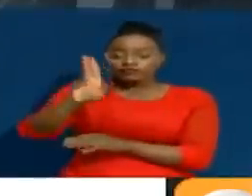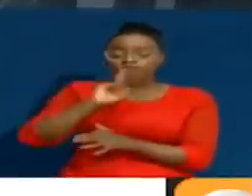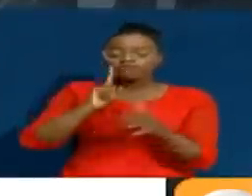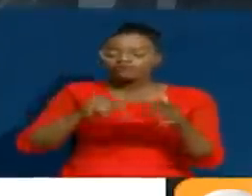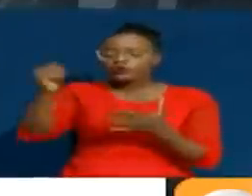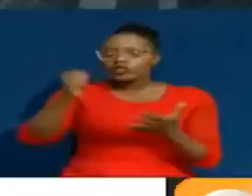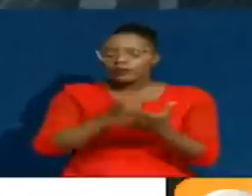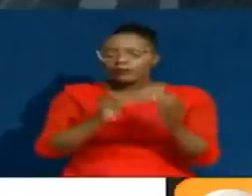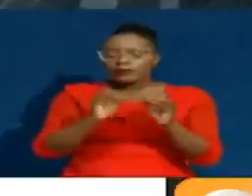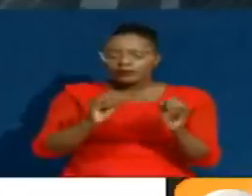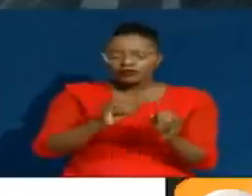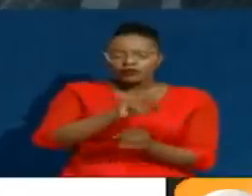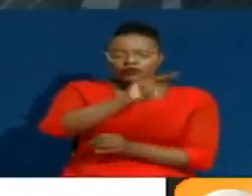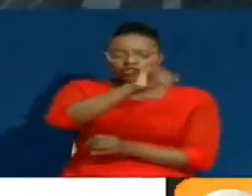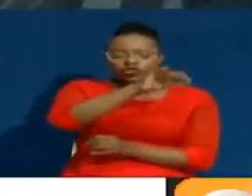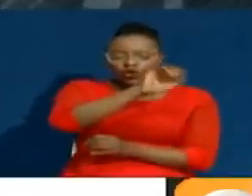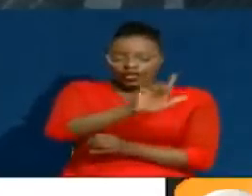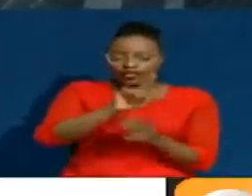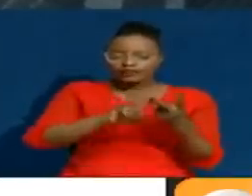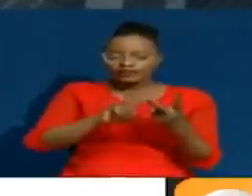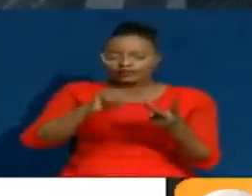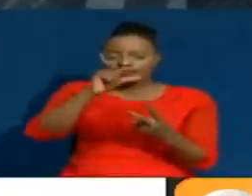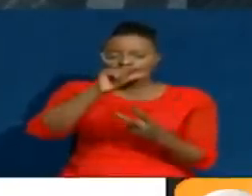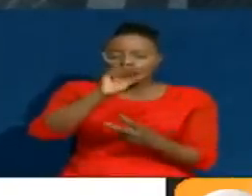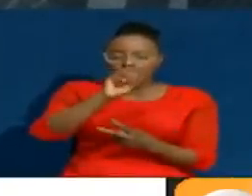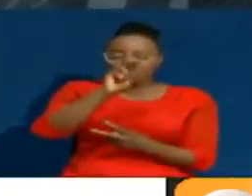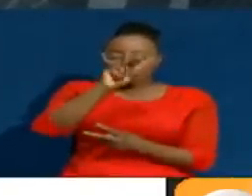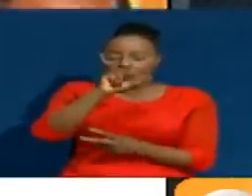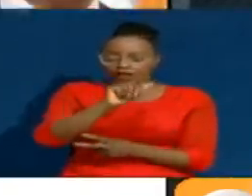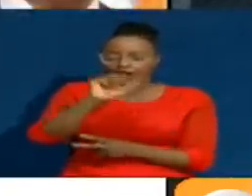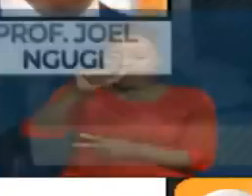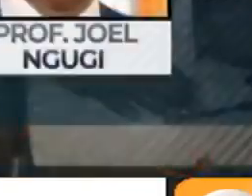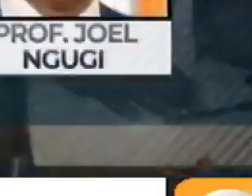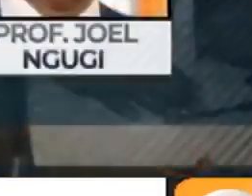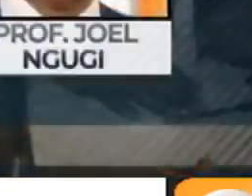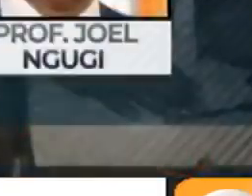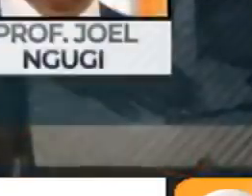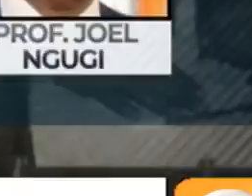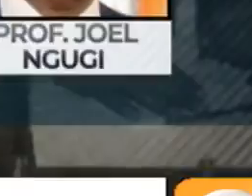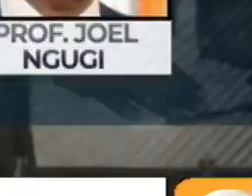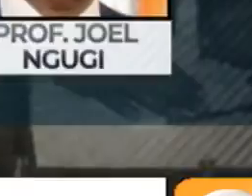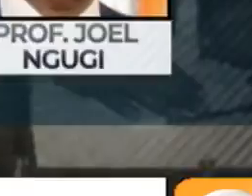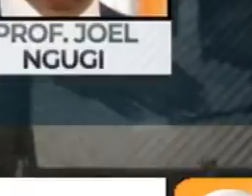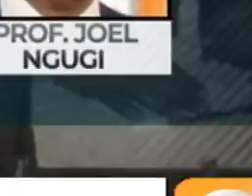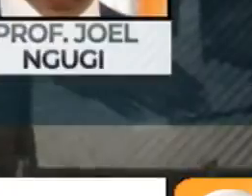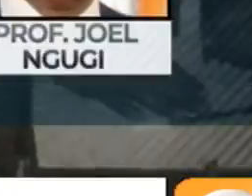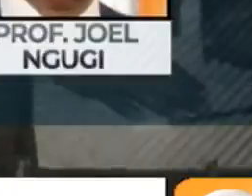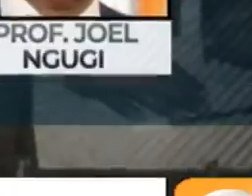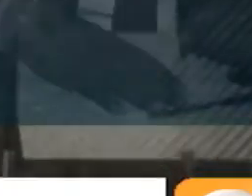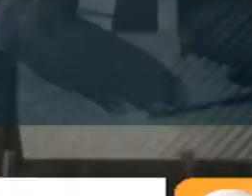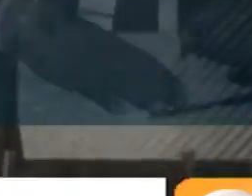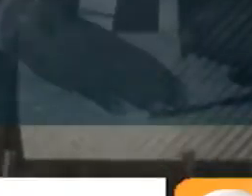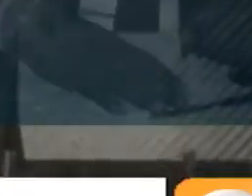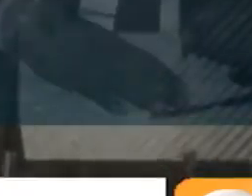alisema hatawateua majaji Profesa Joel Ngugi, George Odunga, Agri Muchelule na Weldon Korir kama majaji wa mahakama ya